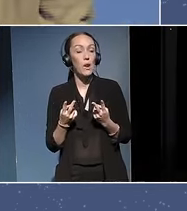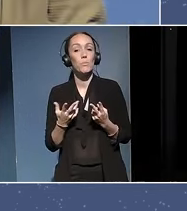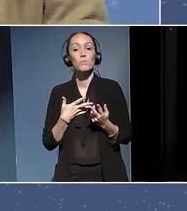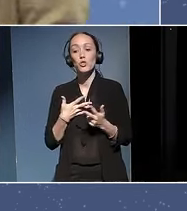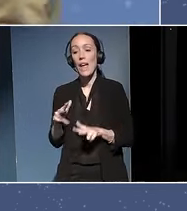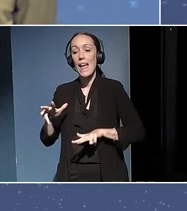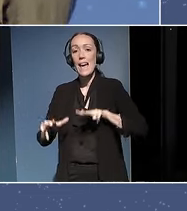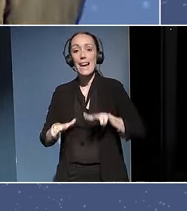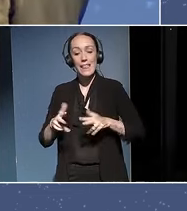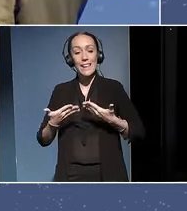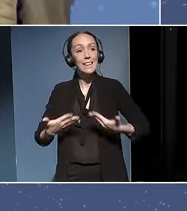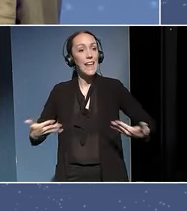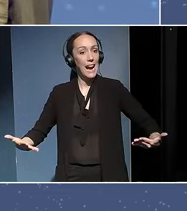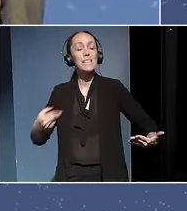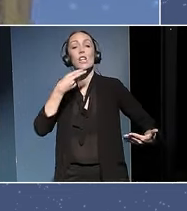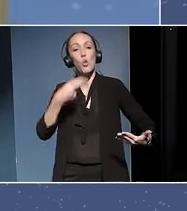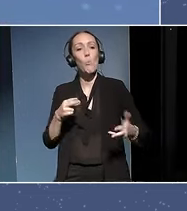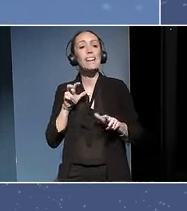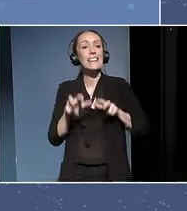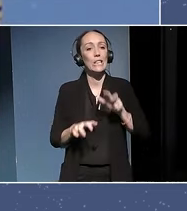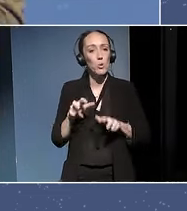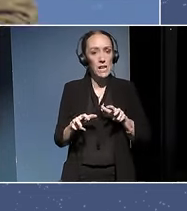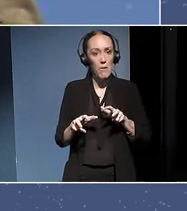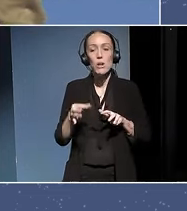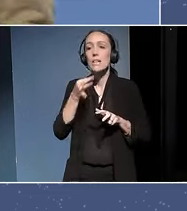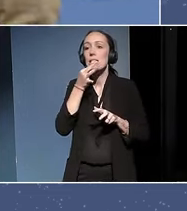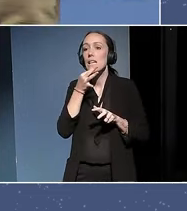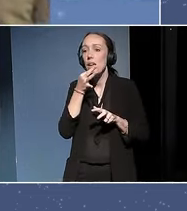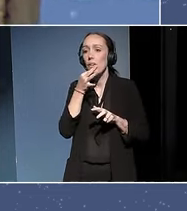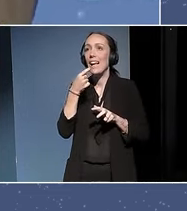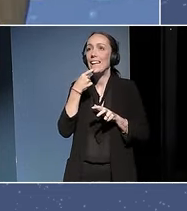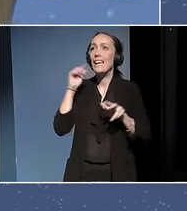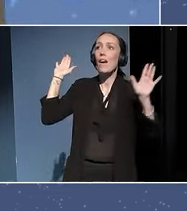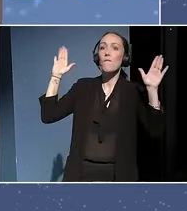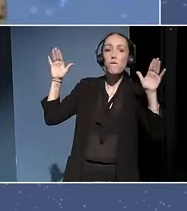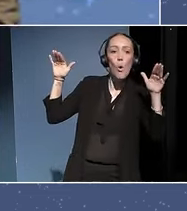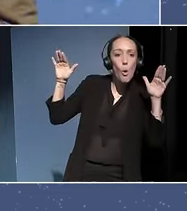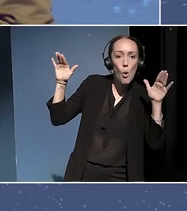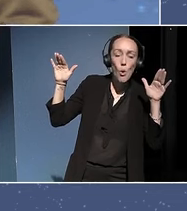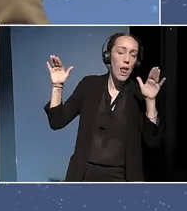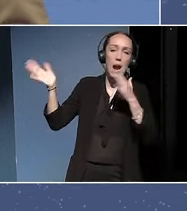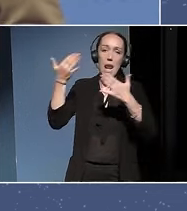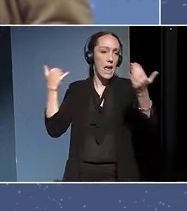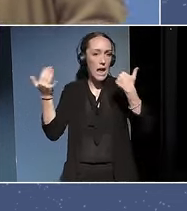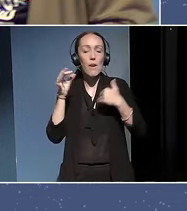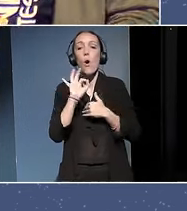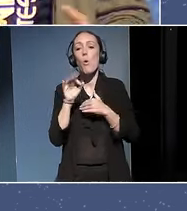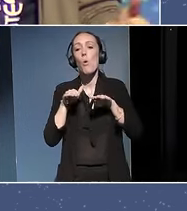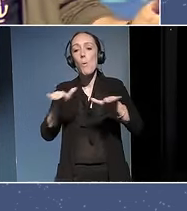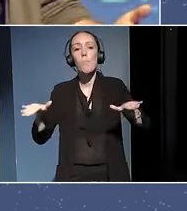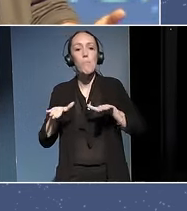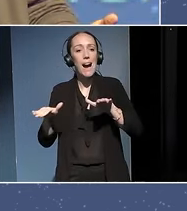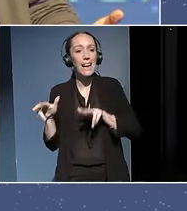terrestri e quindi dobbiamo togliere i rettili volanti cioè gli pterosauri o i rettili Marini e